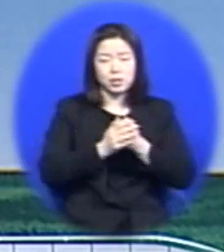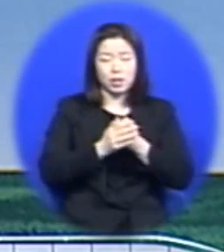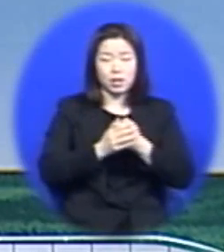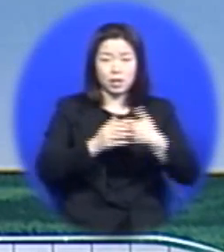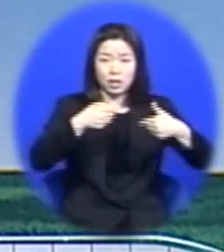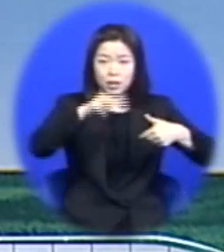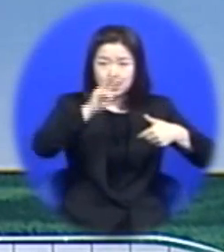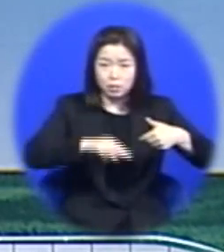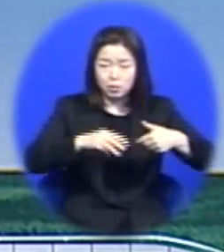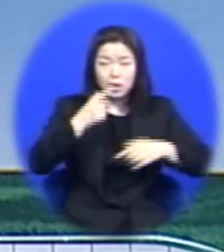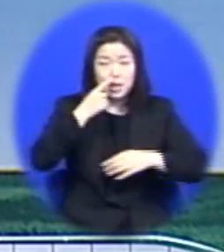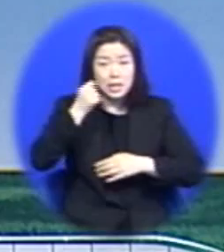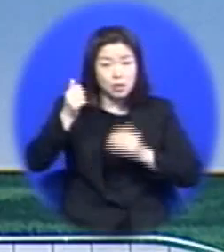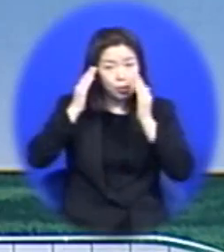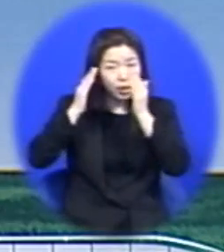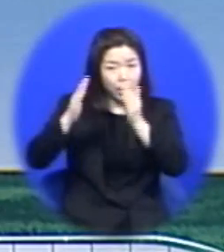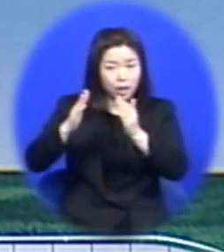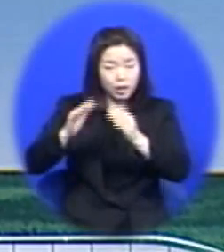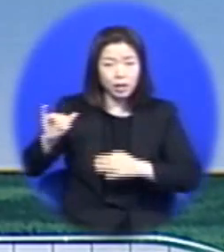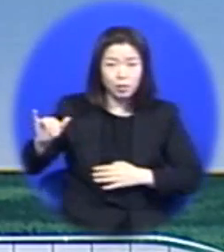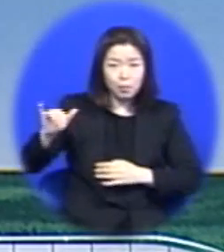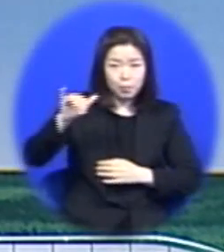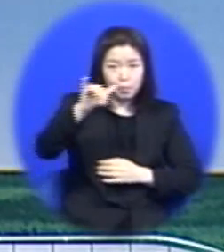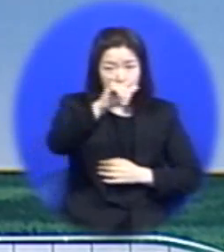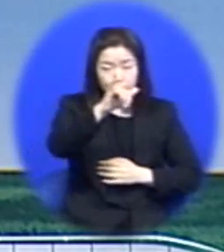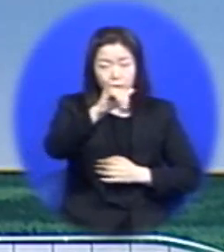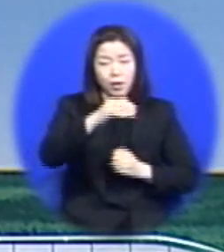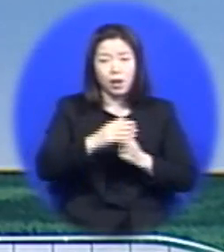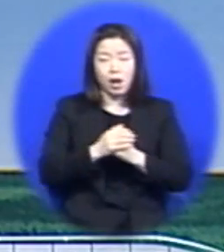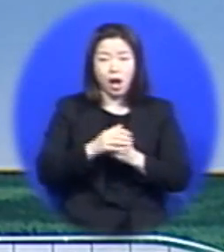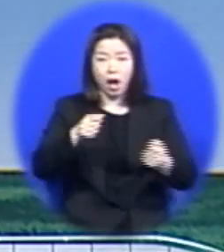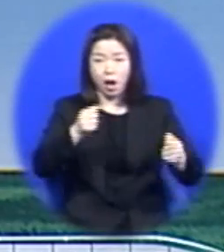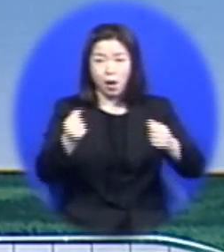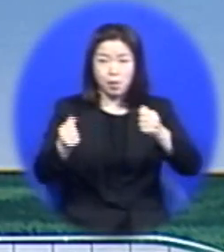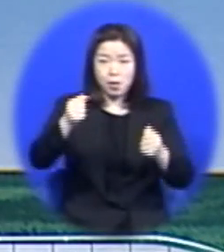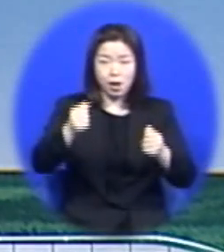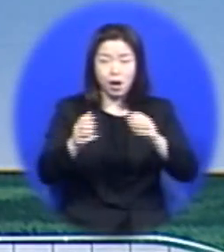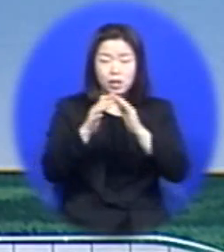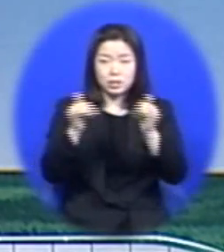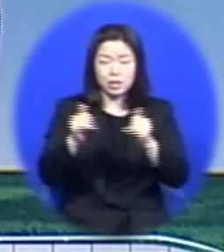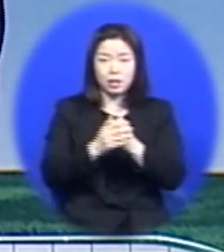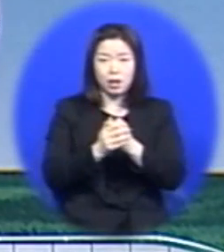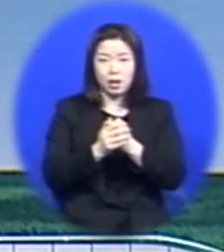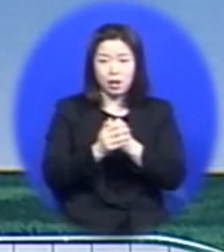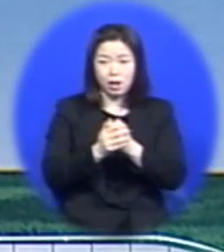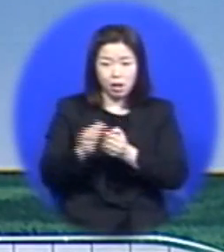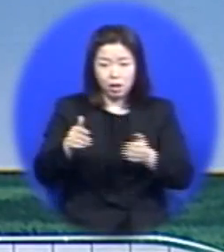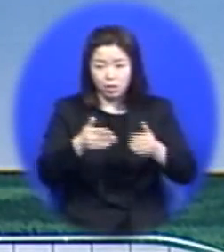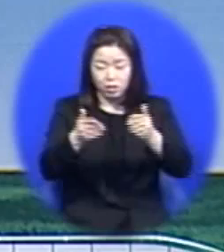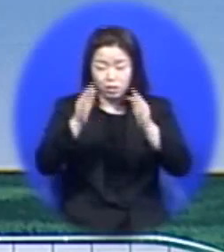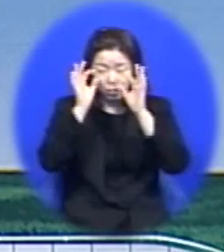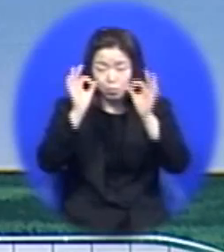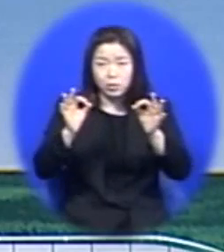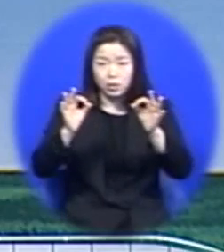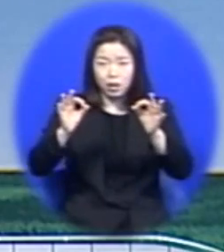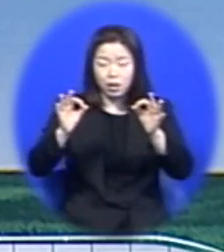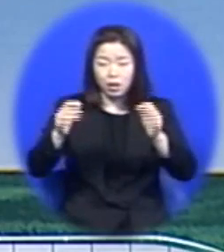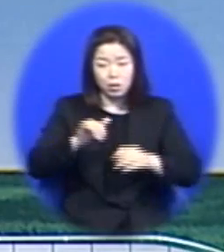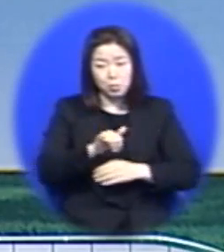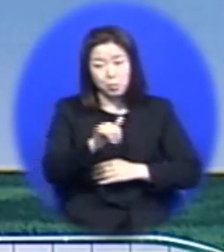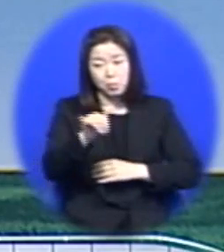인천공항에서 일본을 향하였던 이륙한 비행기의 조종사가 항로를 보니까 항로에서